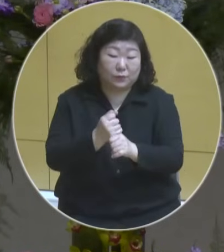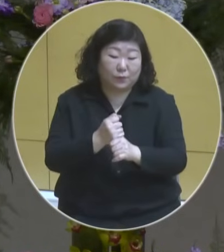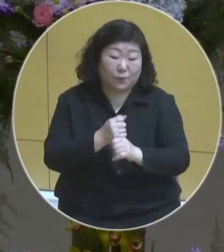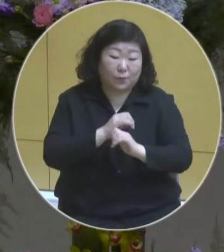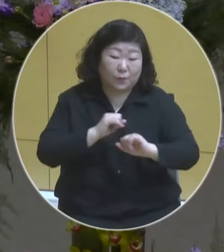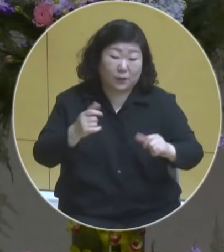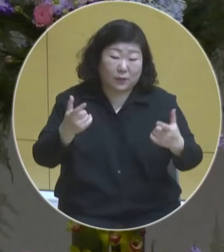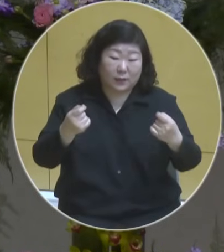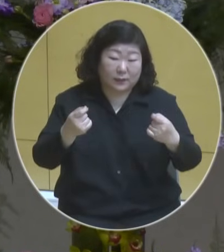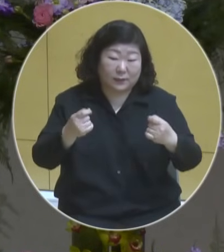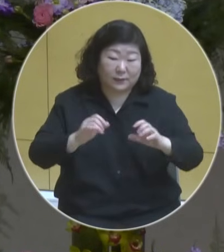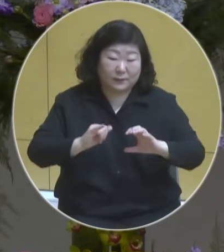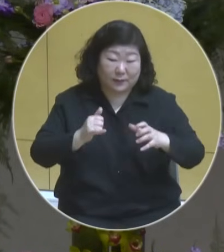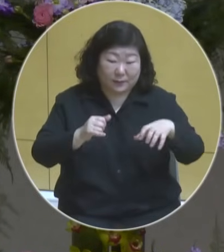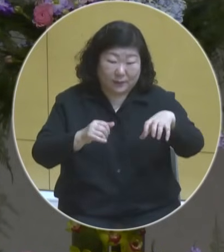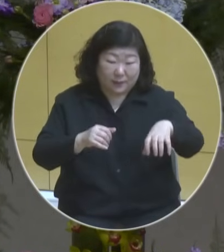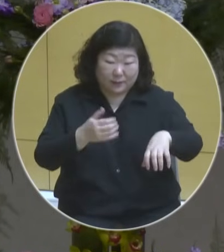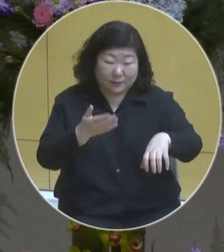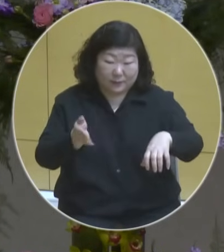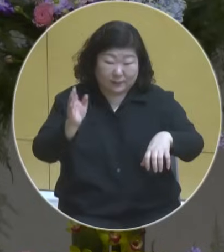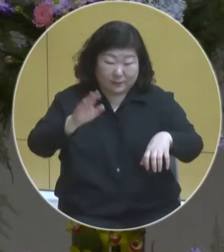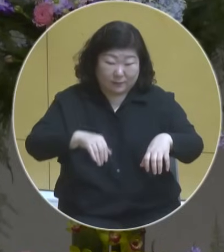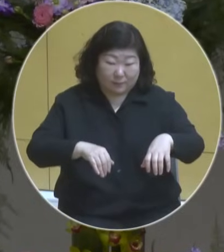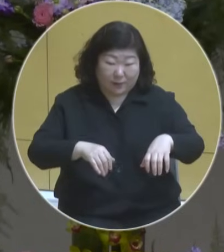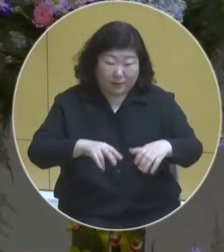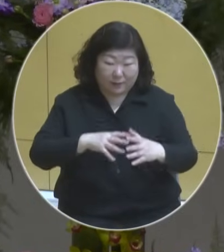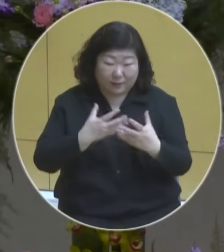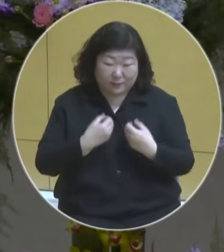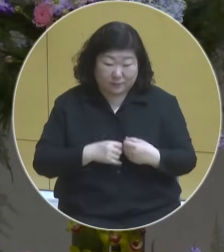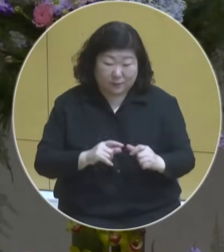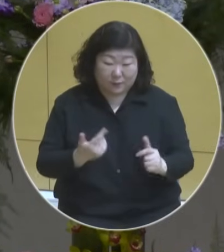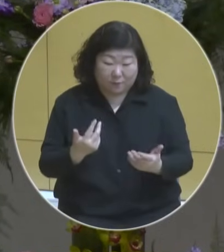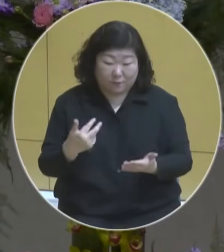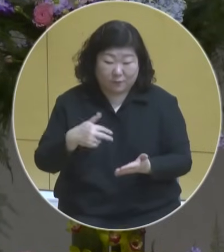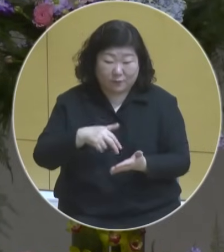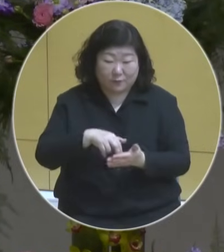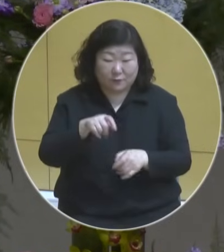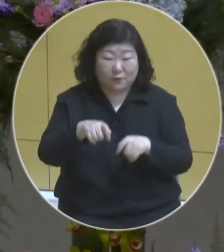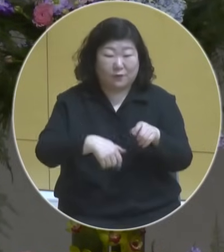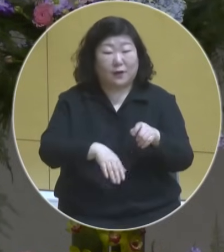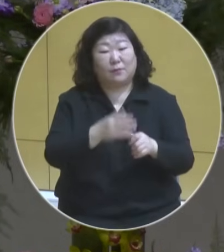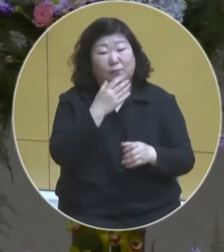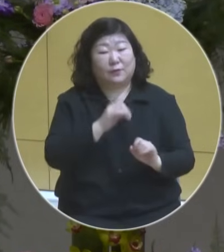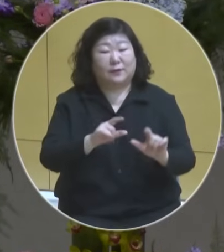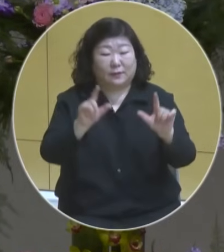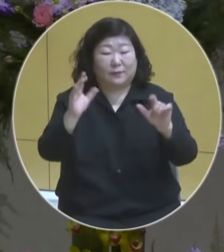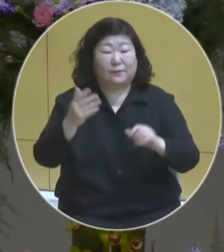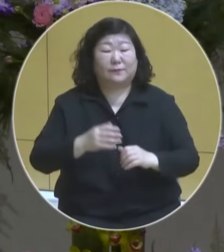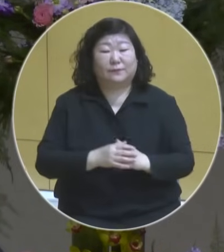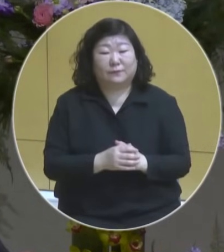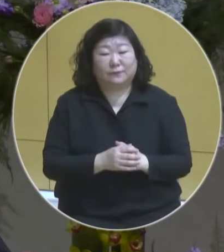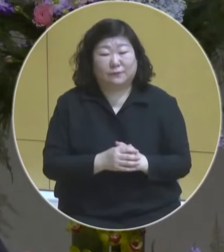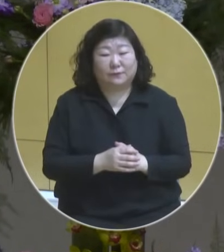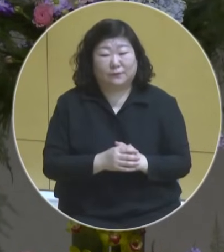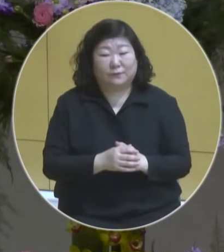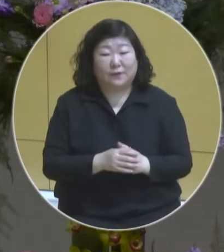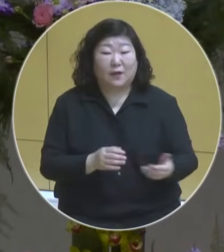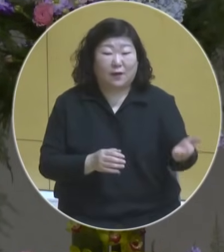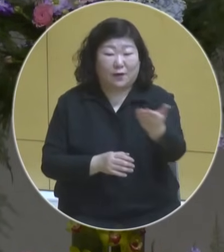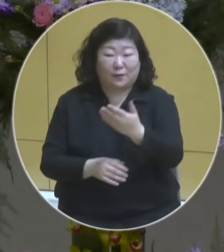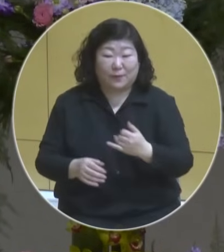같은 세상 속에 낙담하지 않고 일어나서 걸어가는 복된 날이 되는 것입니다 아멘 여러분 결혼할